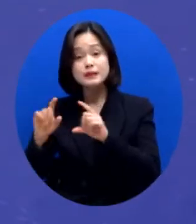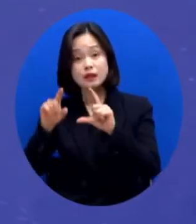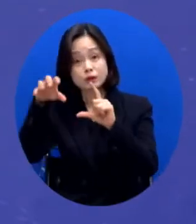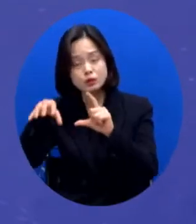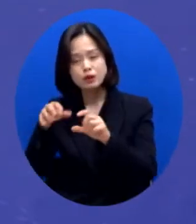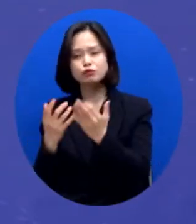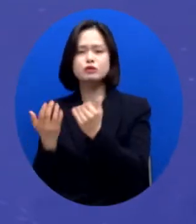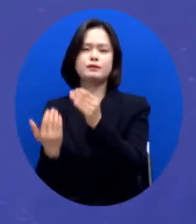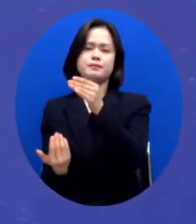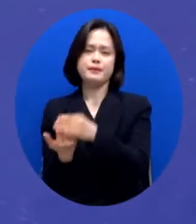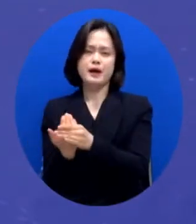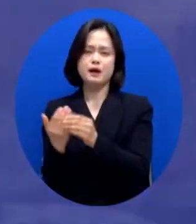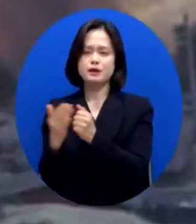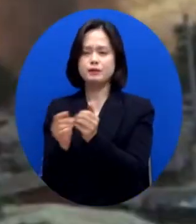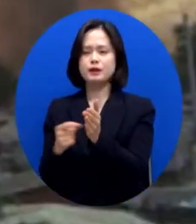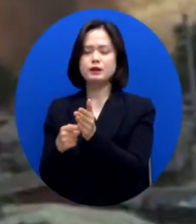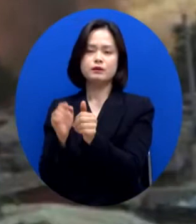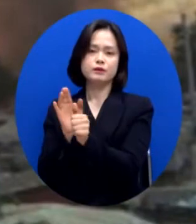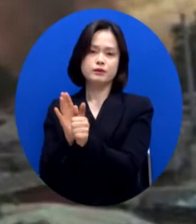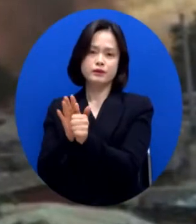구호 활동을 전개합니다